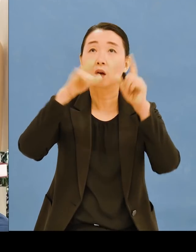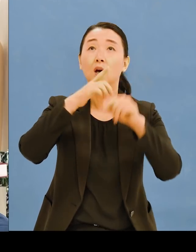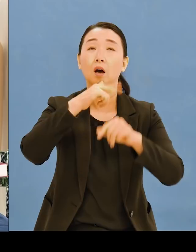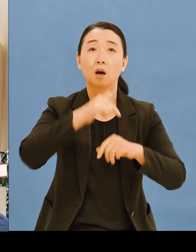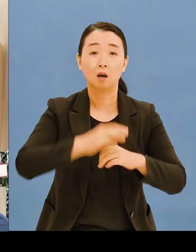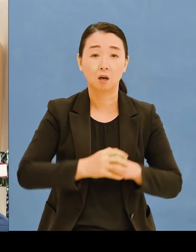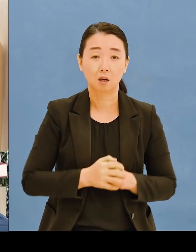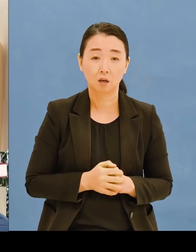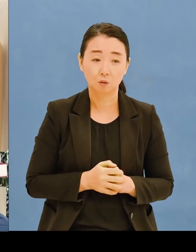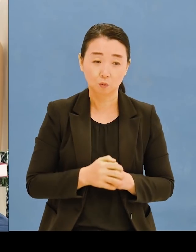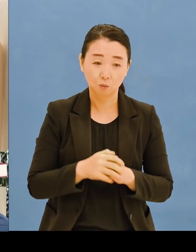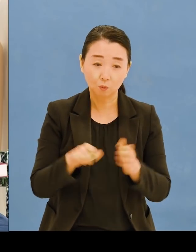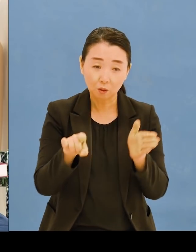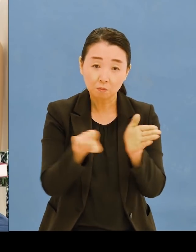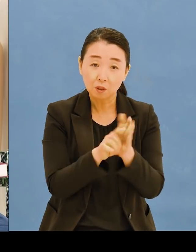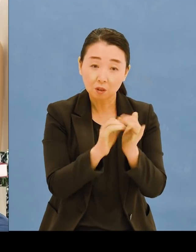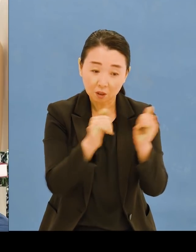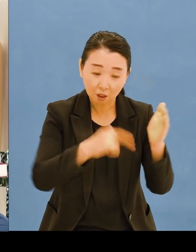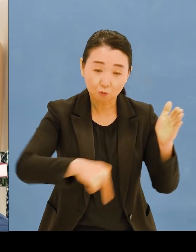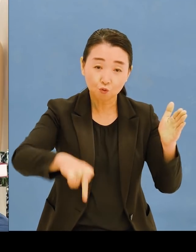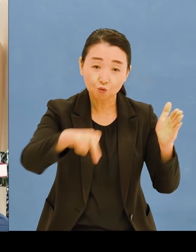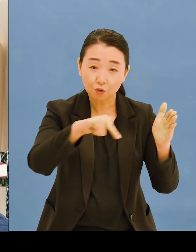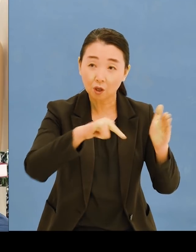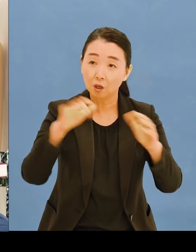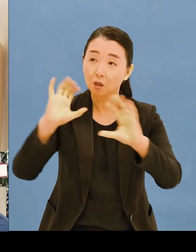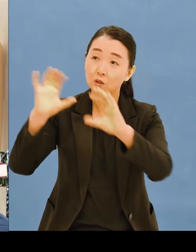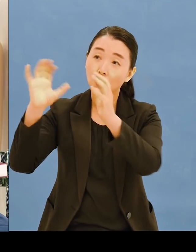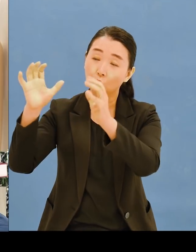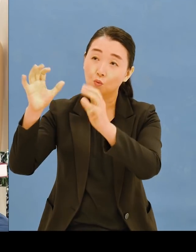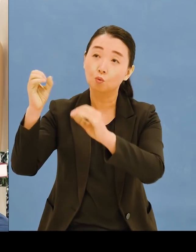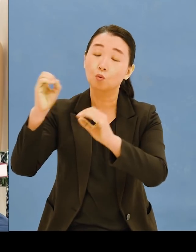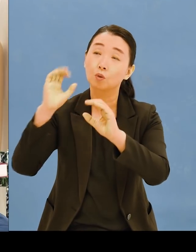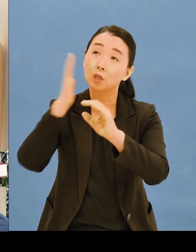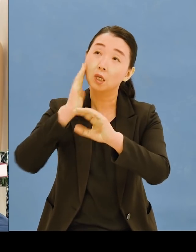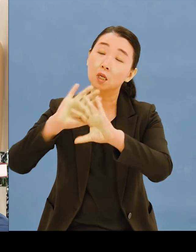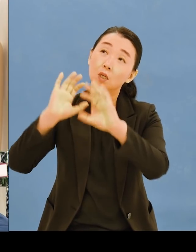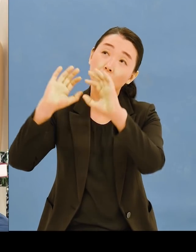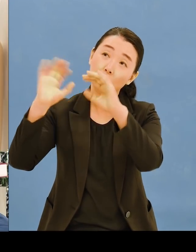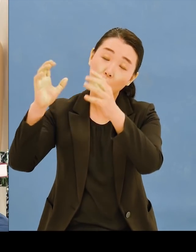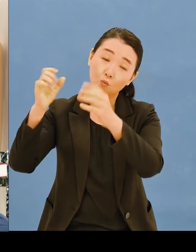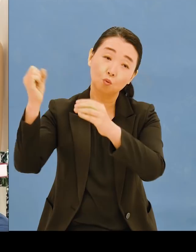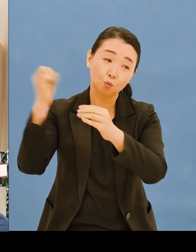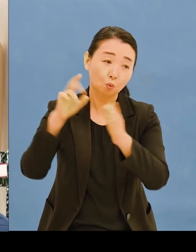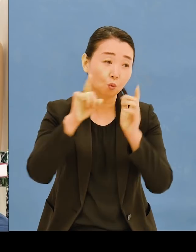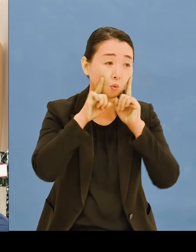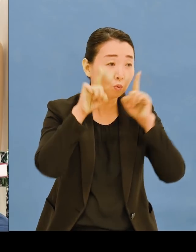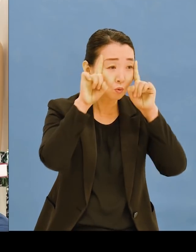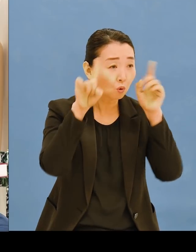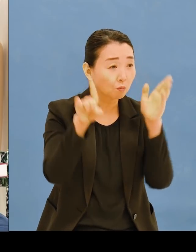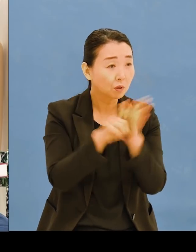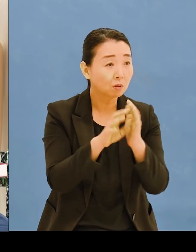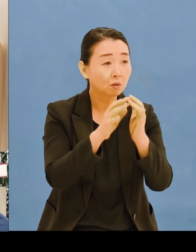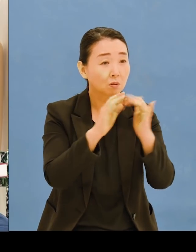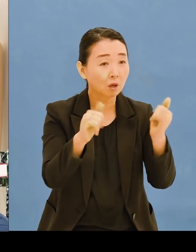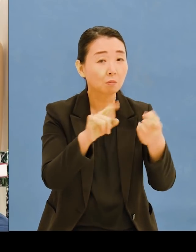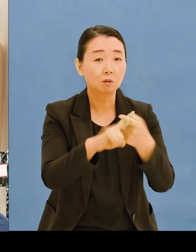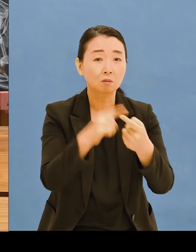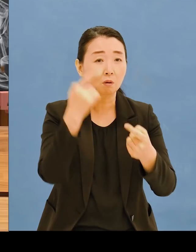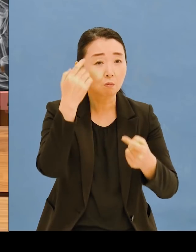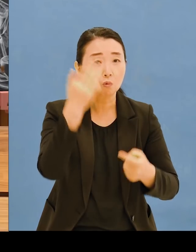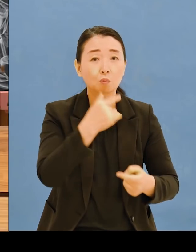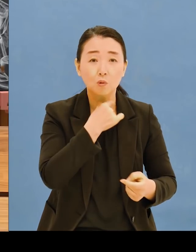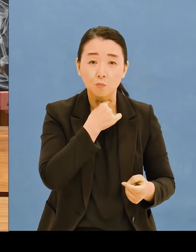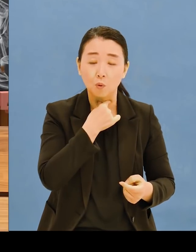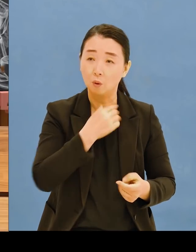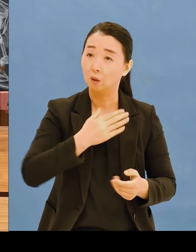솔직히 크리스천 중에 천국과 지옥에 대해서 믿고 있는 크리스천들이 얼마나 될지 저는 한번 사실 물어보고